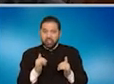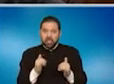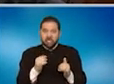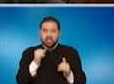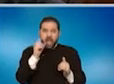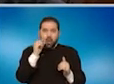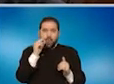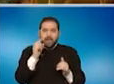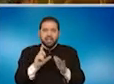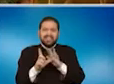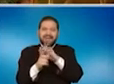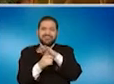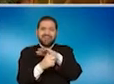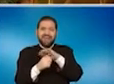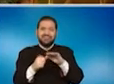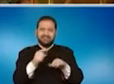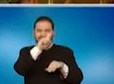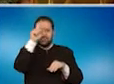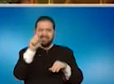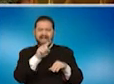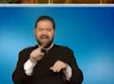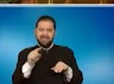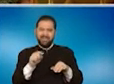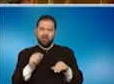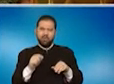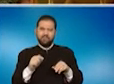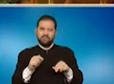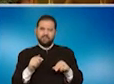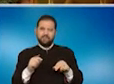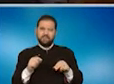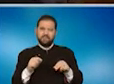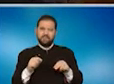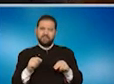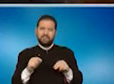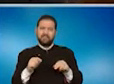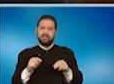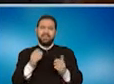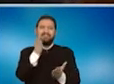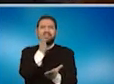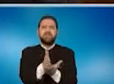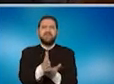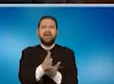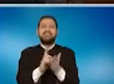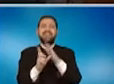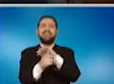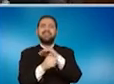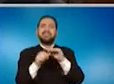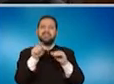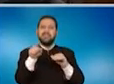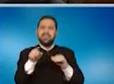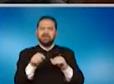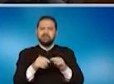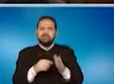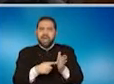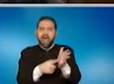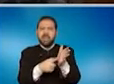omenitatea din el, naturalul din el, firescul bunătății din el, firescul dreptății din el, s-a